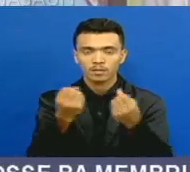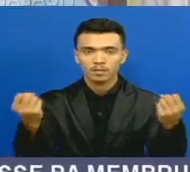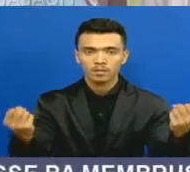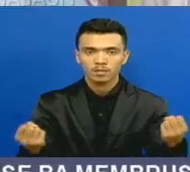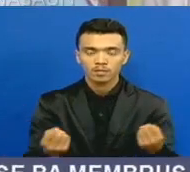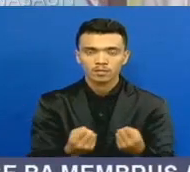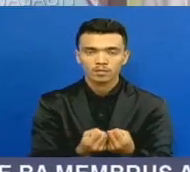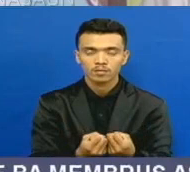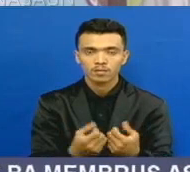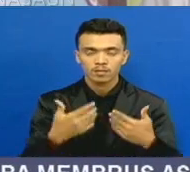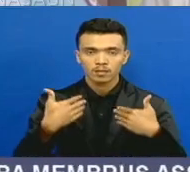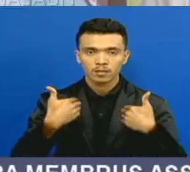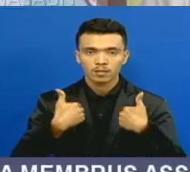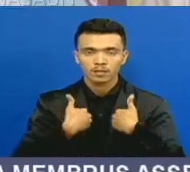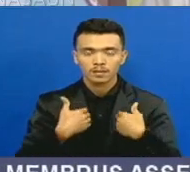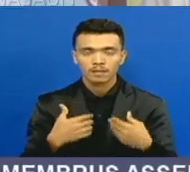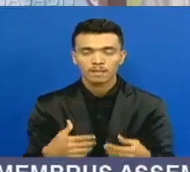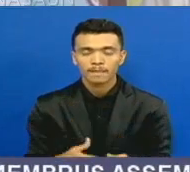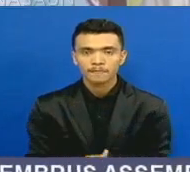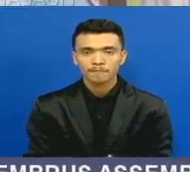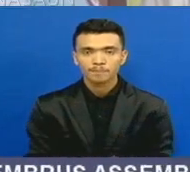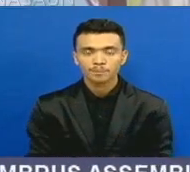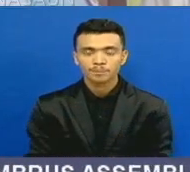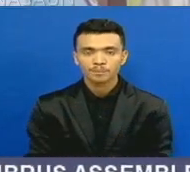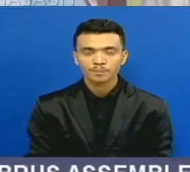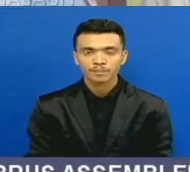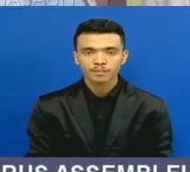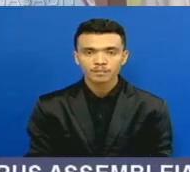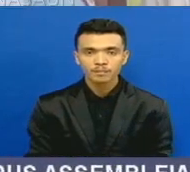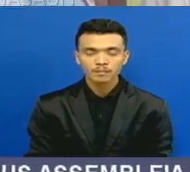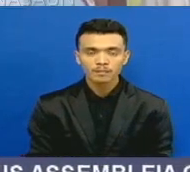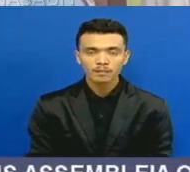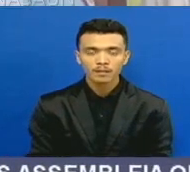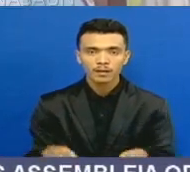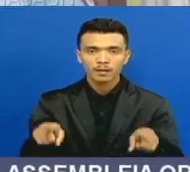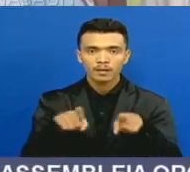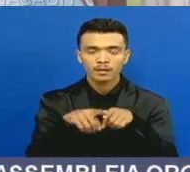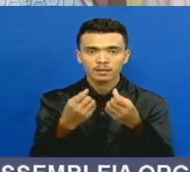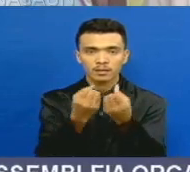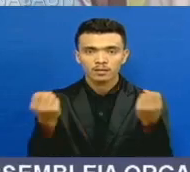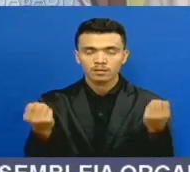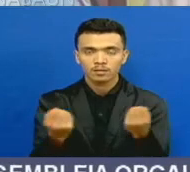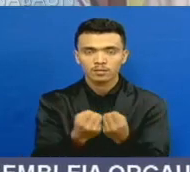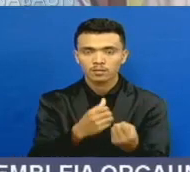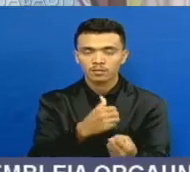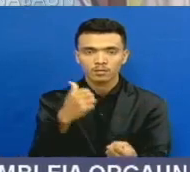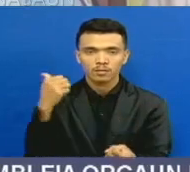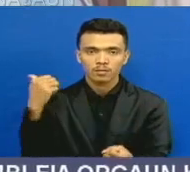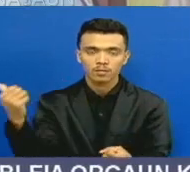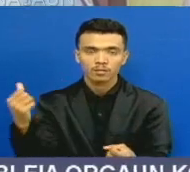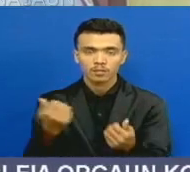ne mesmo moço, mas ilheu las moço. Ilheu as a suco ilheu, o suco anterior. Kita ni memang ni helah awak ada yang